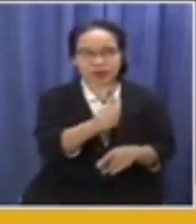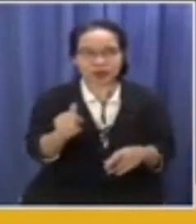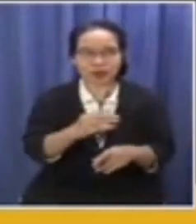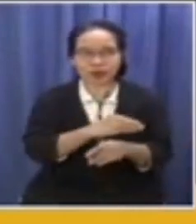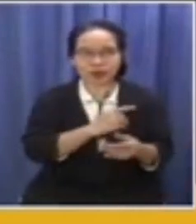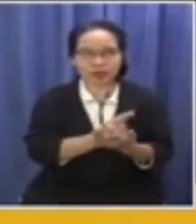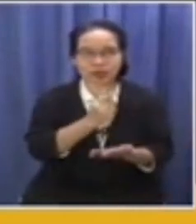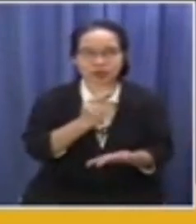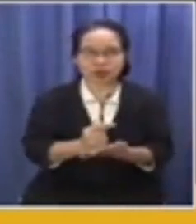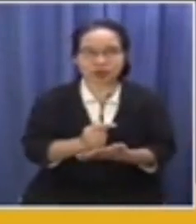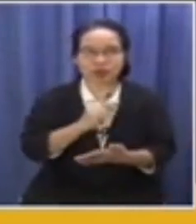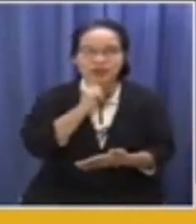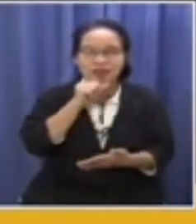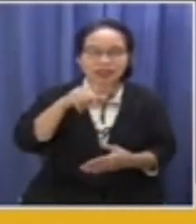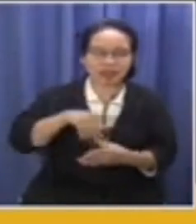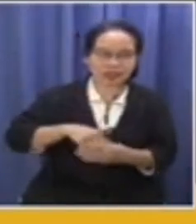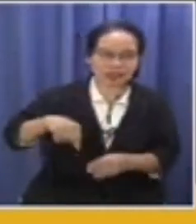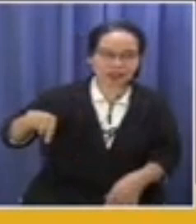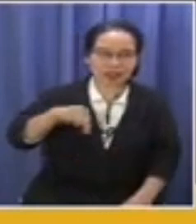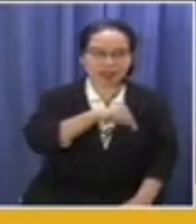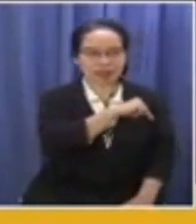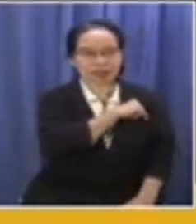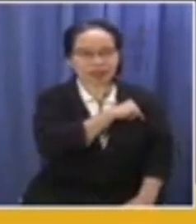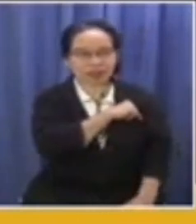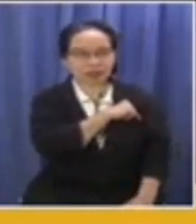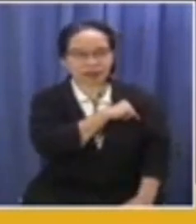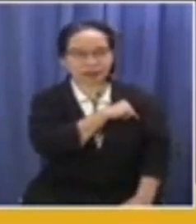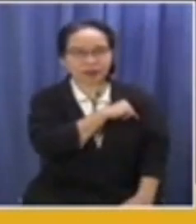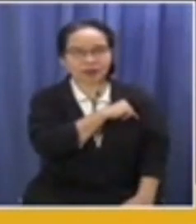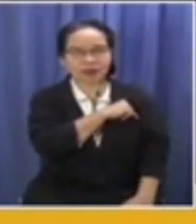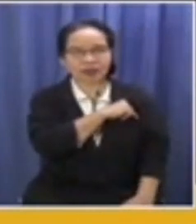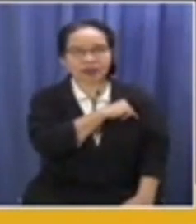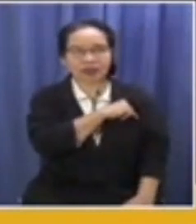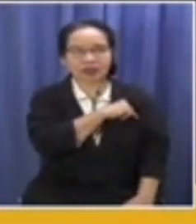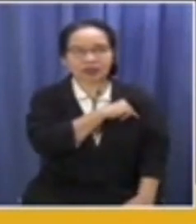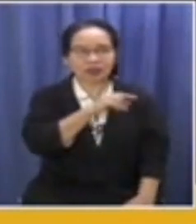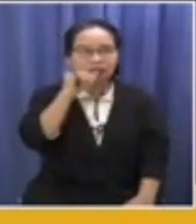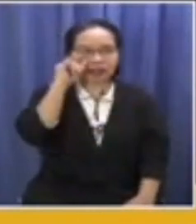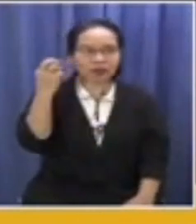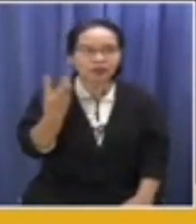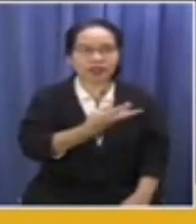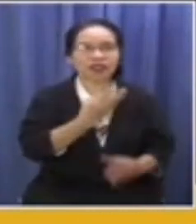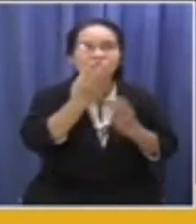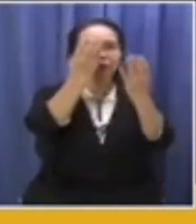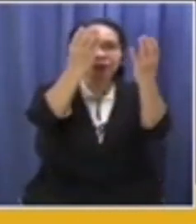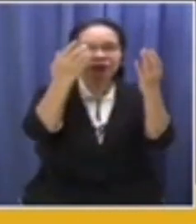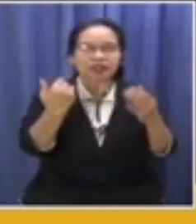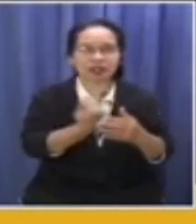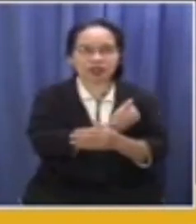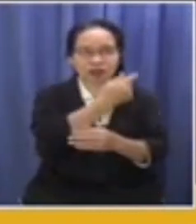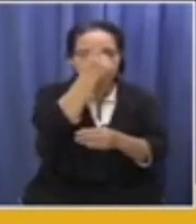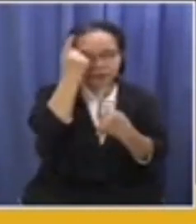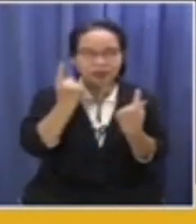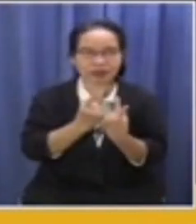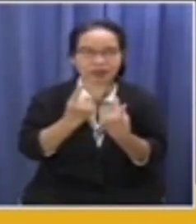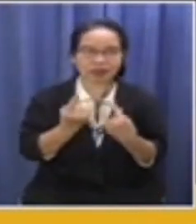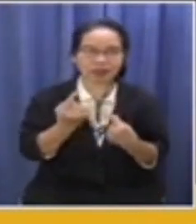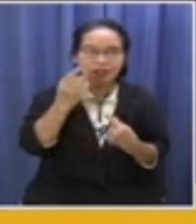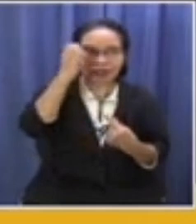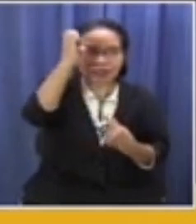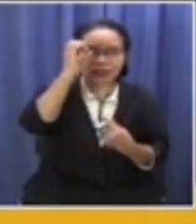sarili at ang katotohanan ay wala sa atin kung ipinahahayag natin ang ating mga